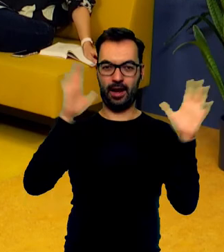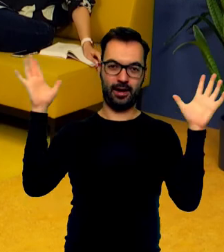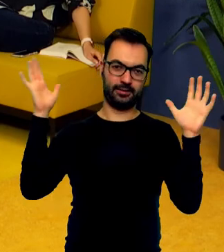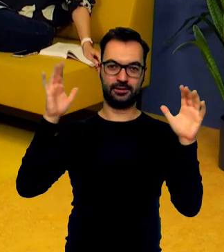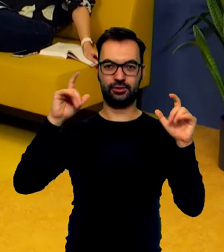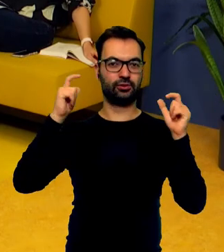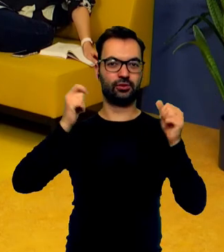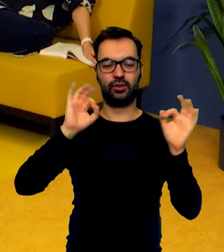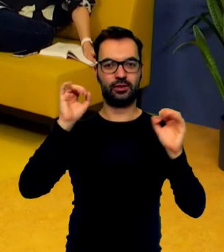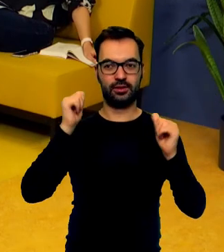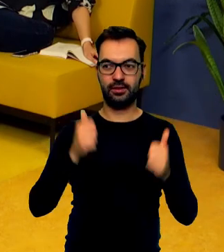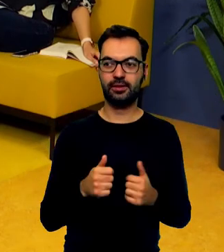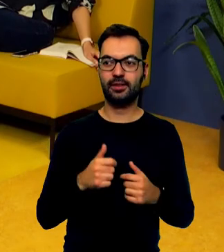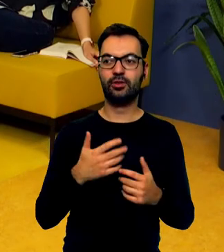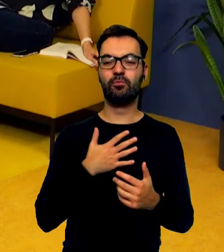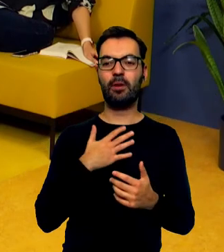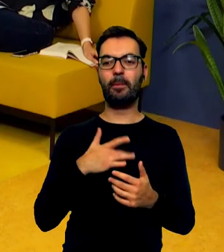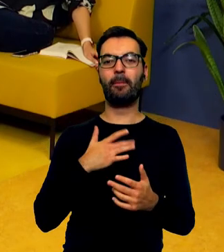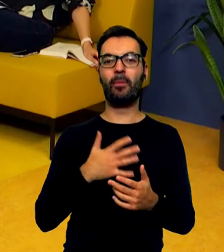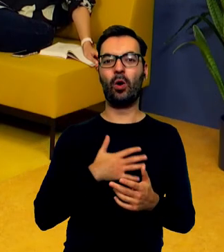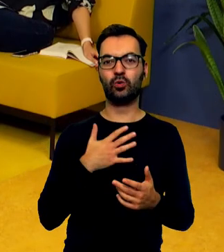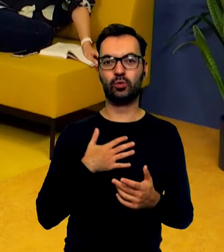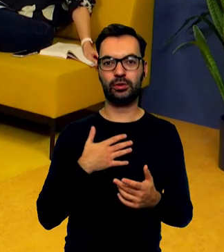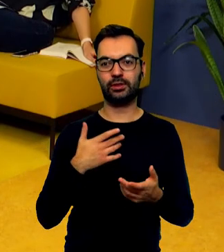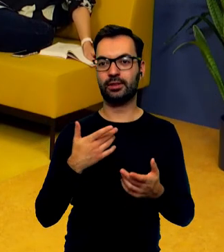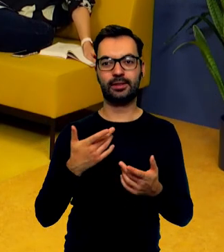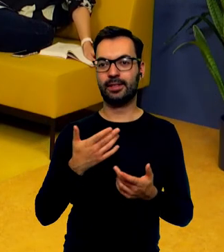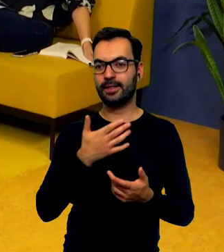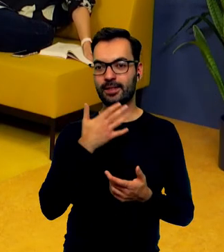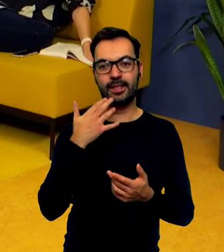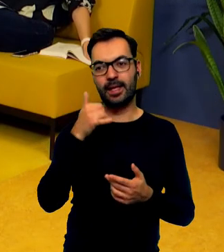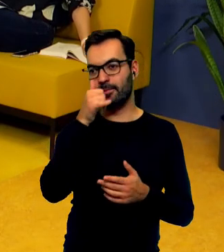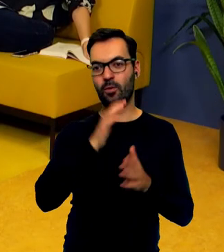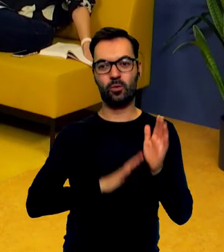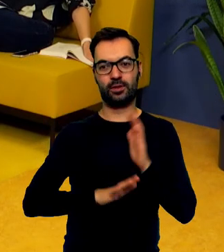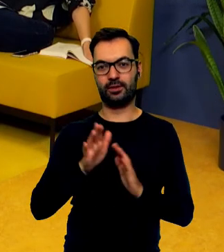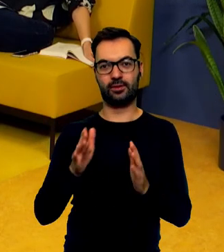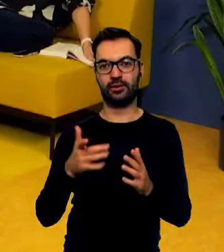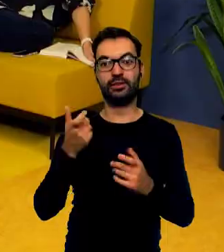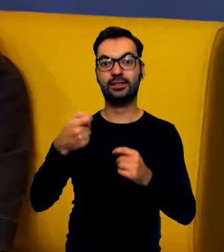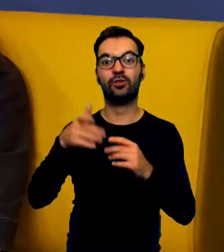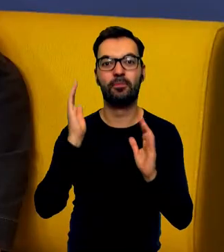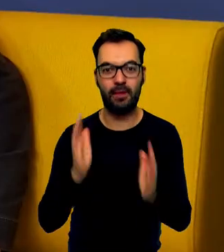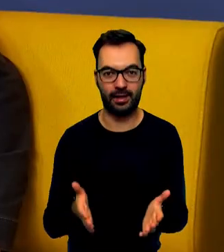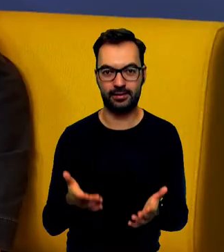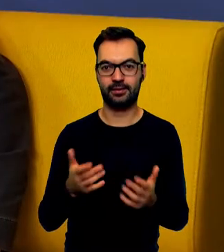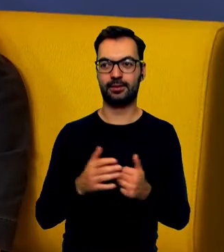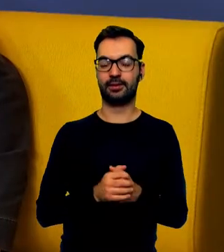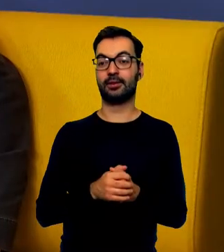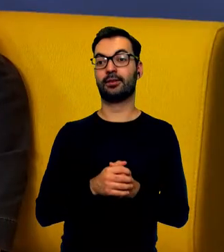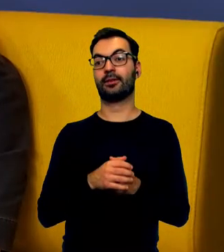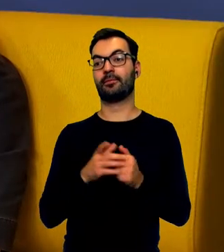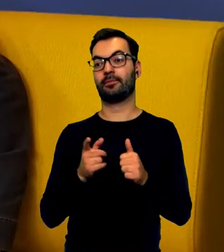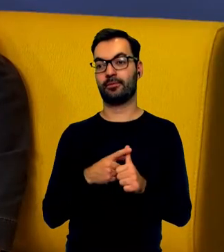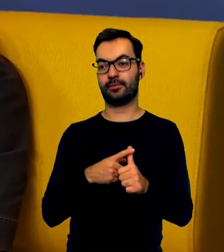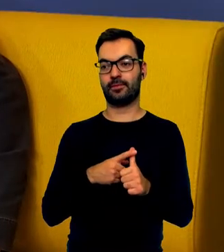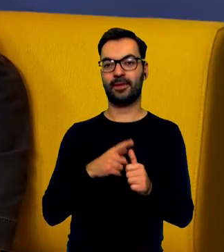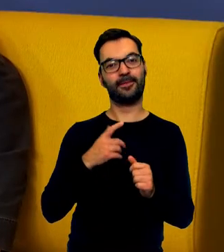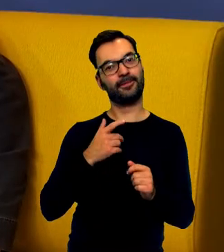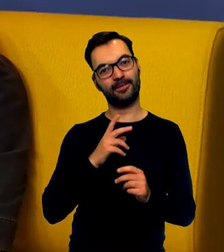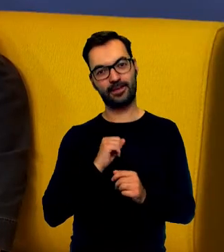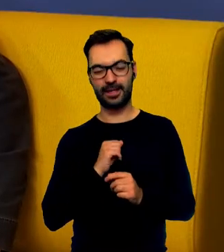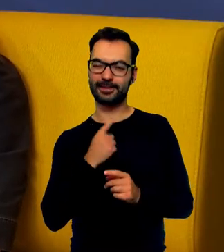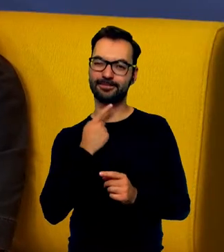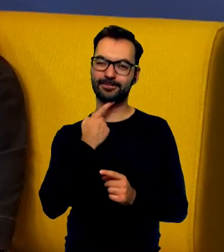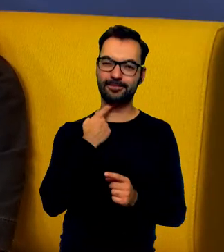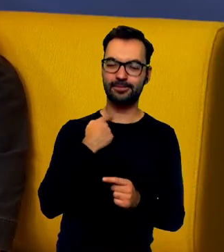wydarzy strasznego. Żyjemy w takim poczuciu nieuchronności, oczekiwania na coś nieuchronnego. I to jest z jednej strony bardzo